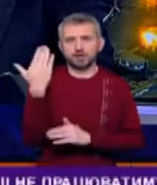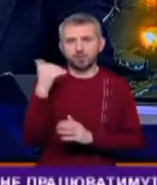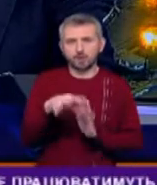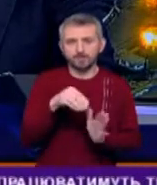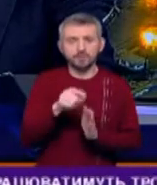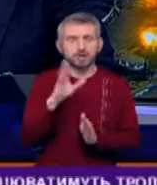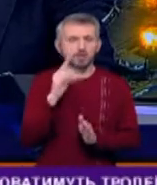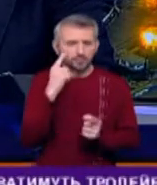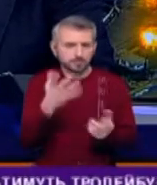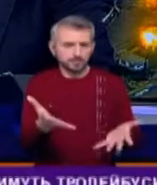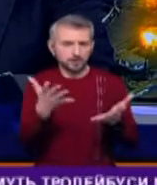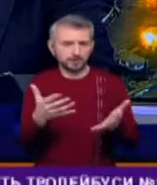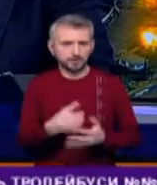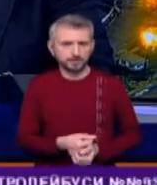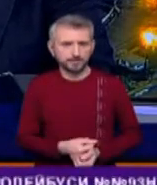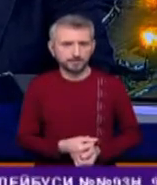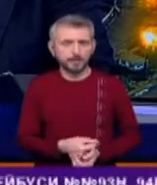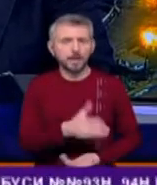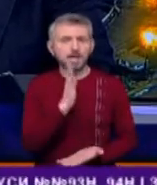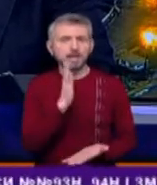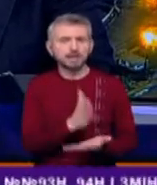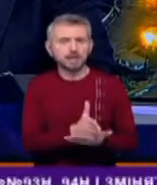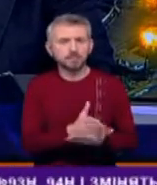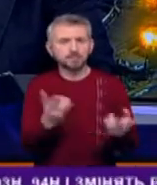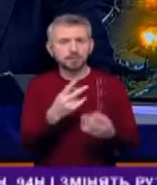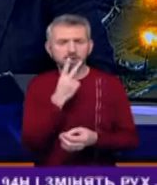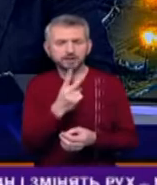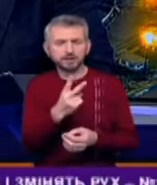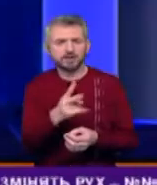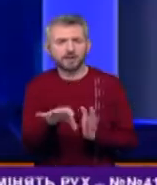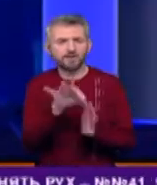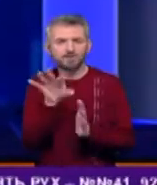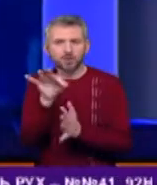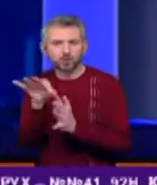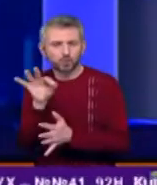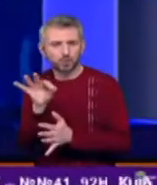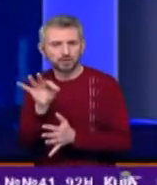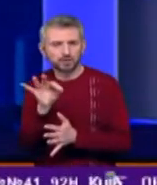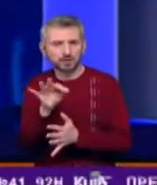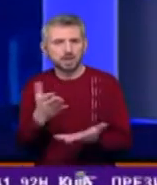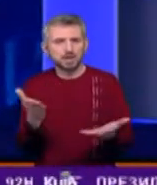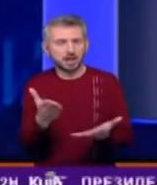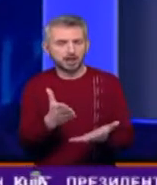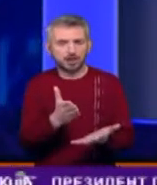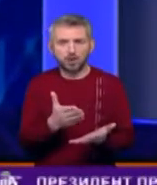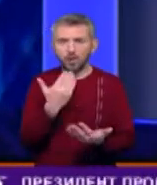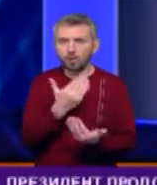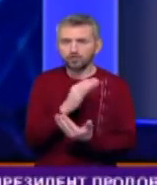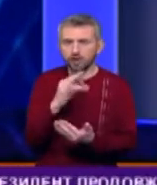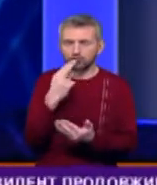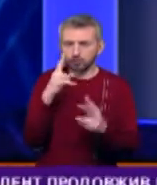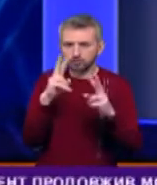виборах. І вам стане все зрозуміло. Знову ж таки, треба дивитися на вибірку. Це останні соціологічні були